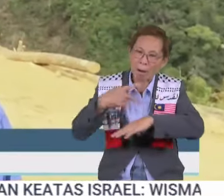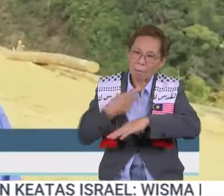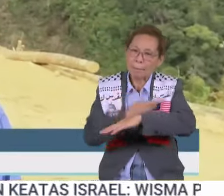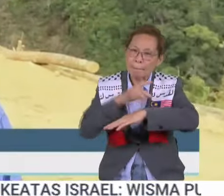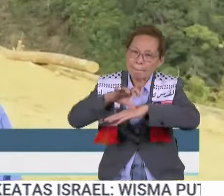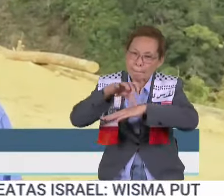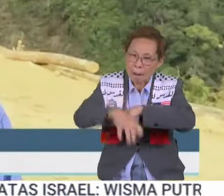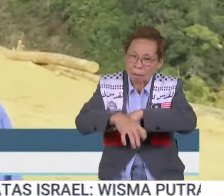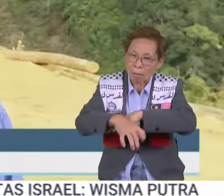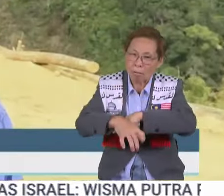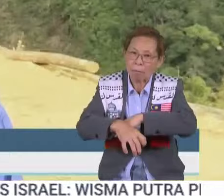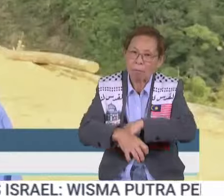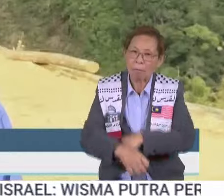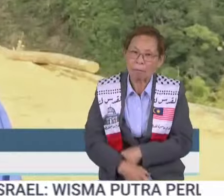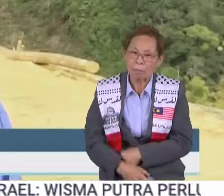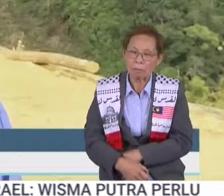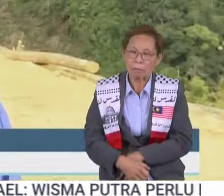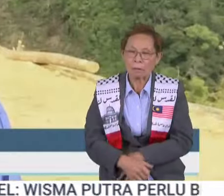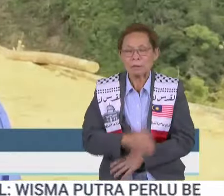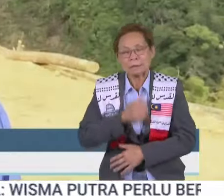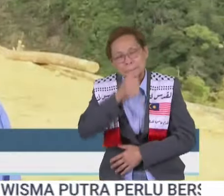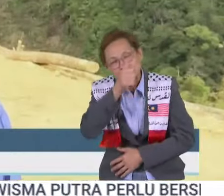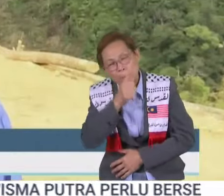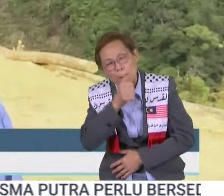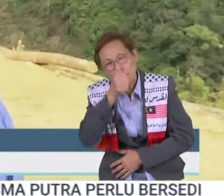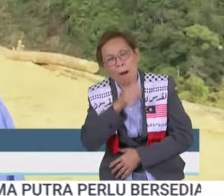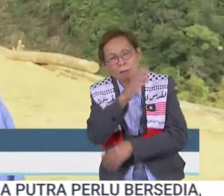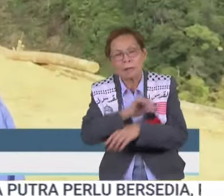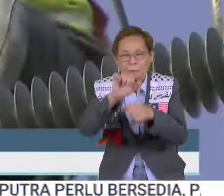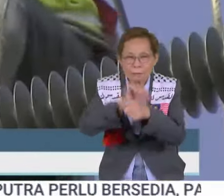berpuasa di Sabah dan bekerja di